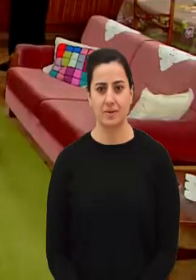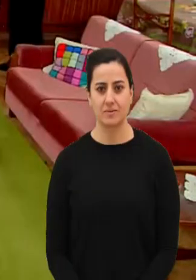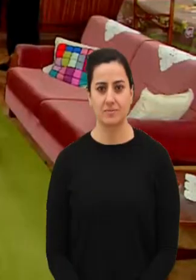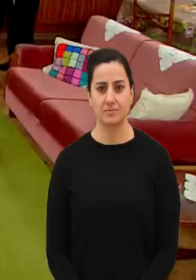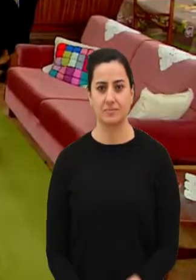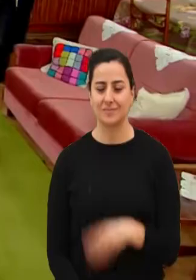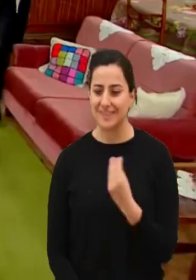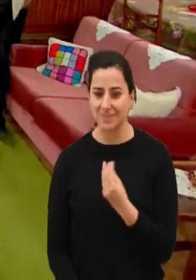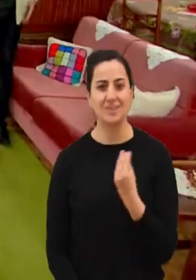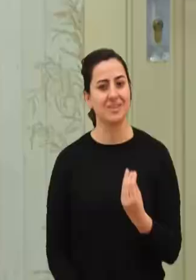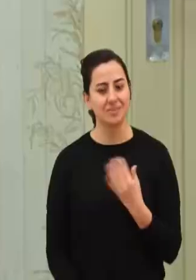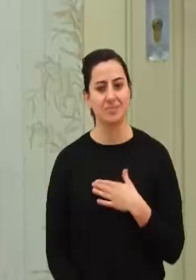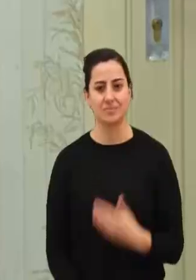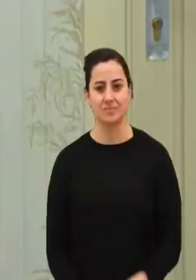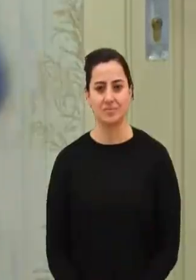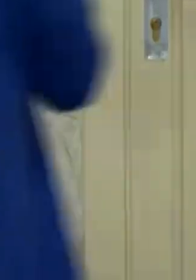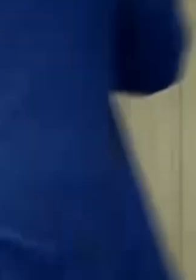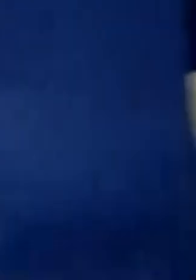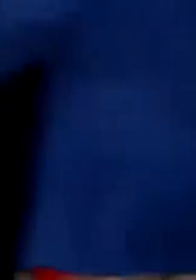Nasılsın abiciğim? Sağ olun. Buyurun.